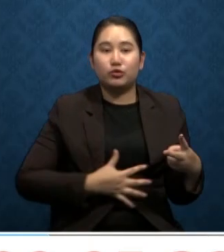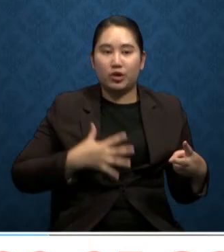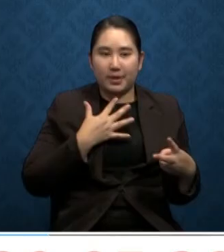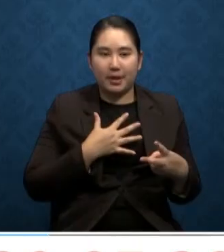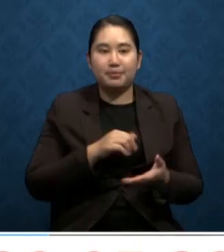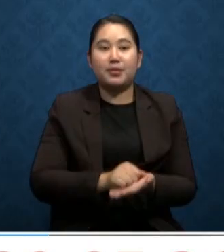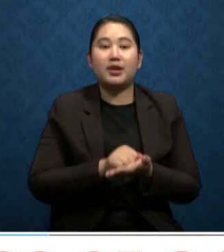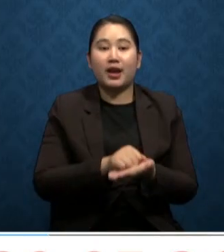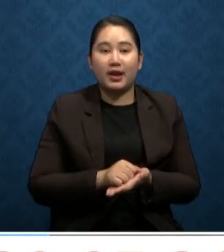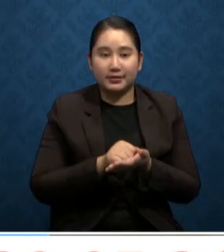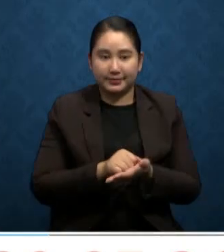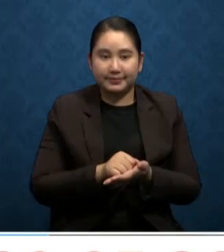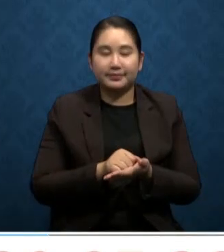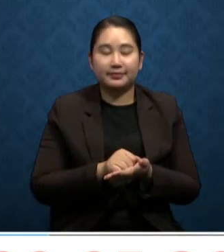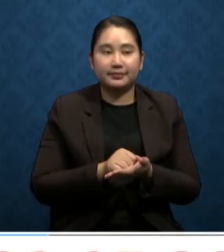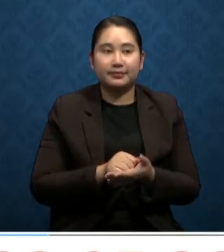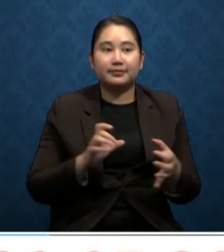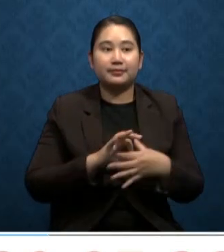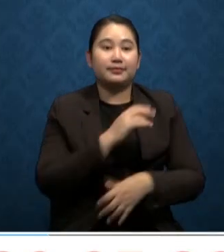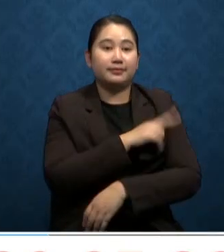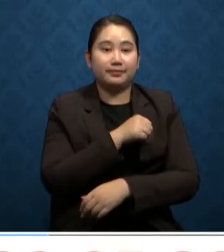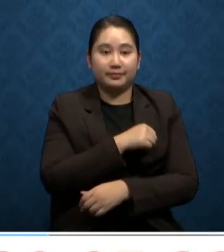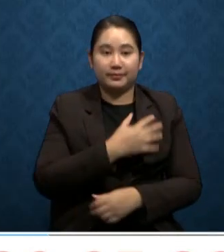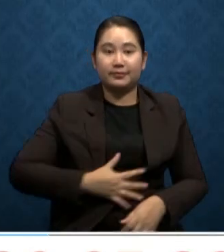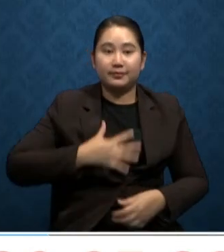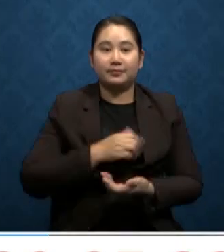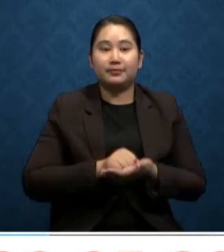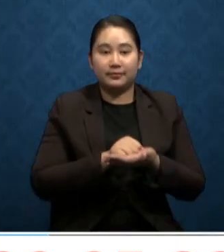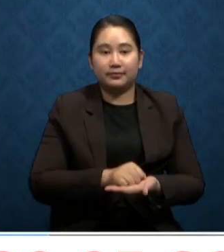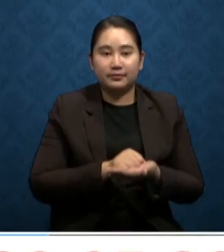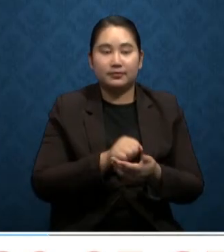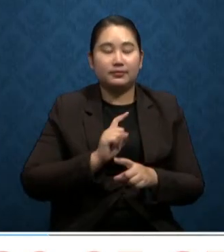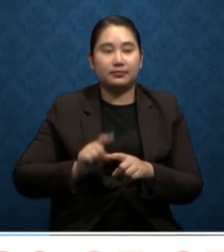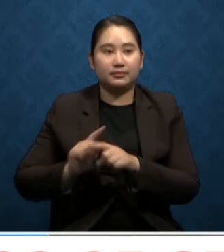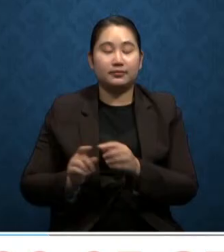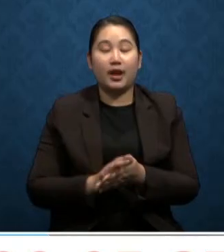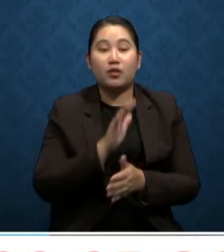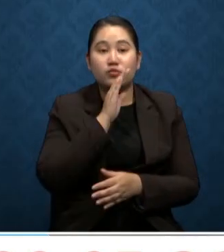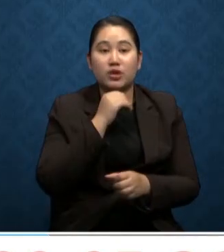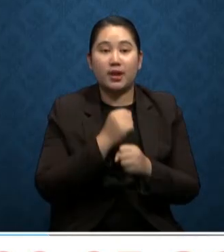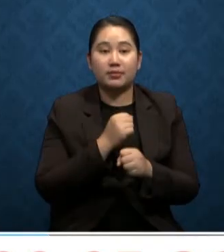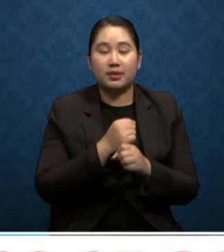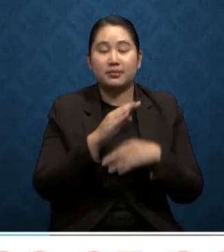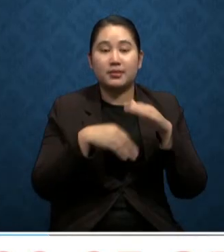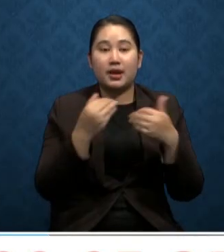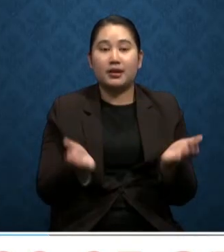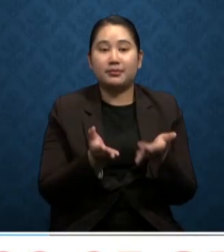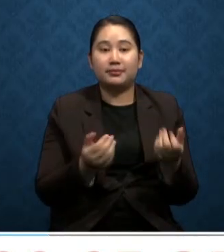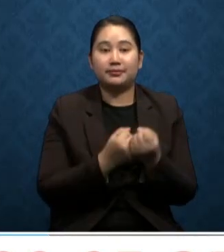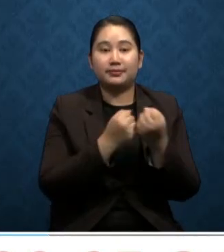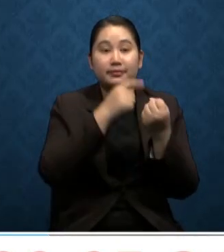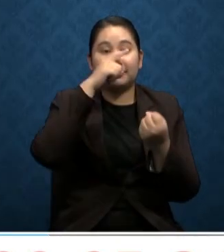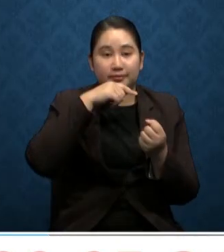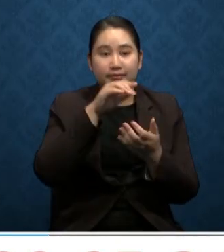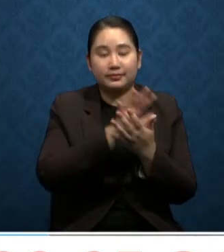อนามัยเรื่องของ Healthเรื่องของ wnetต่างๆอยากเรียนว่าถ้าเราจะขับเคลื่อนประเทศตามฐานเศรษฐกิจ S